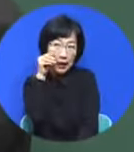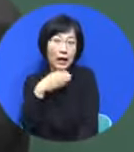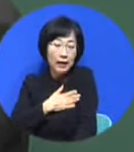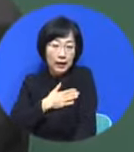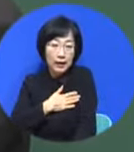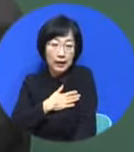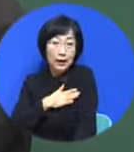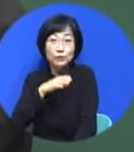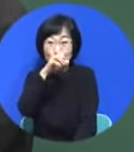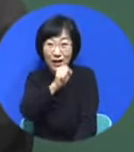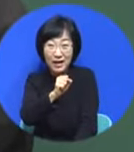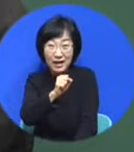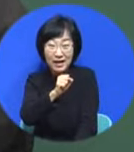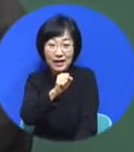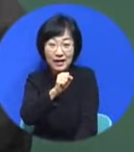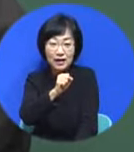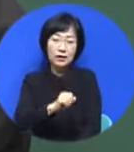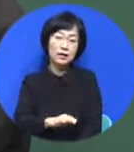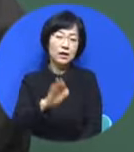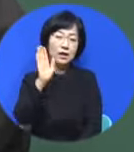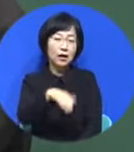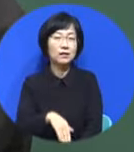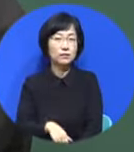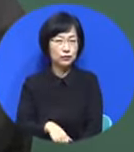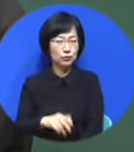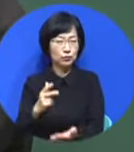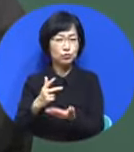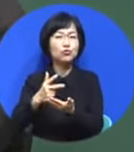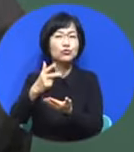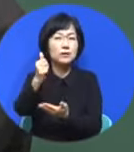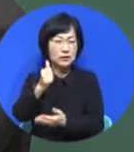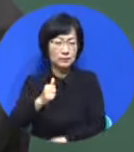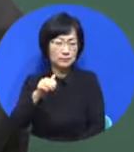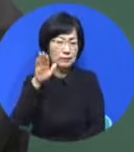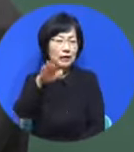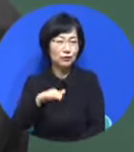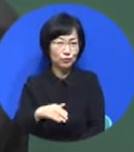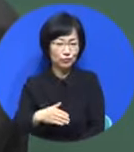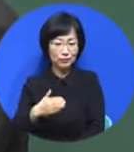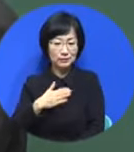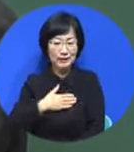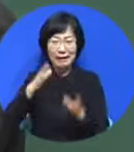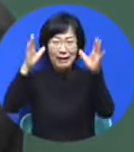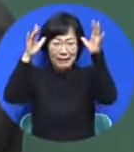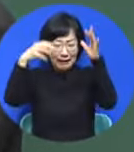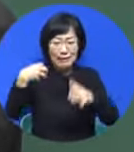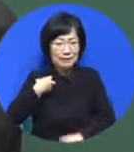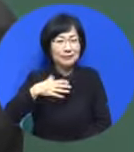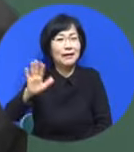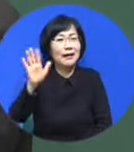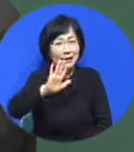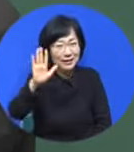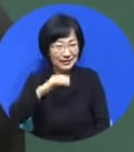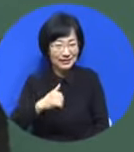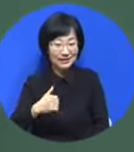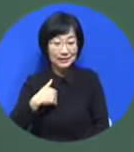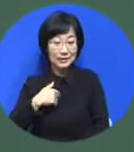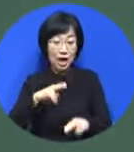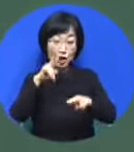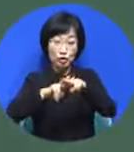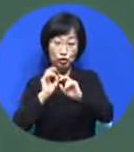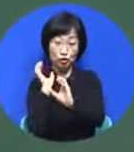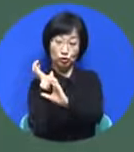찾아오겠습니다, 이래야 될 건데. 주인님, 저는 개 담당이 아니고 가마 담당입니다. 그리고요. The servant in charge of the